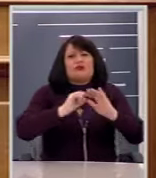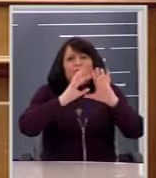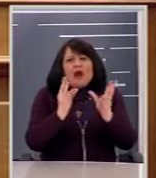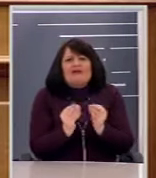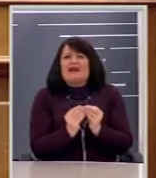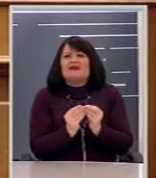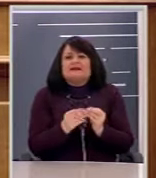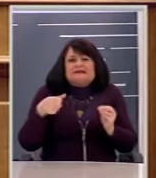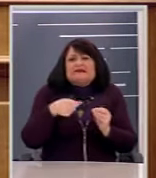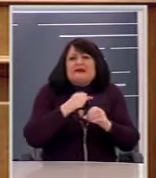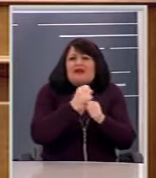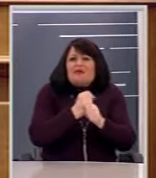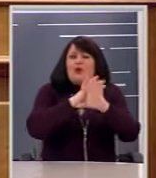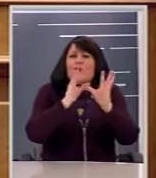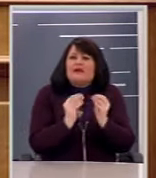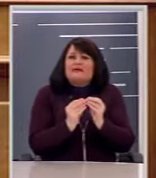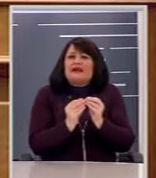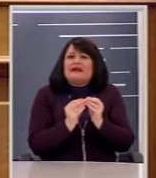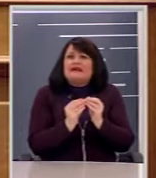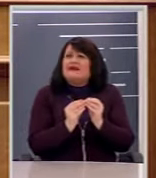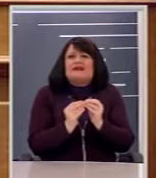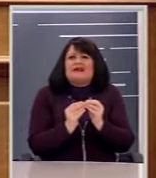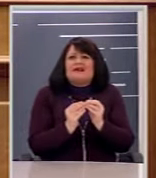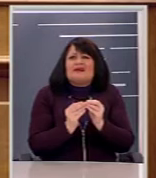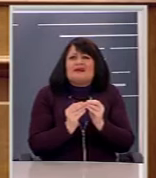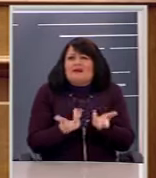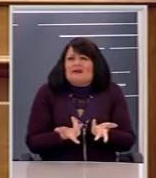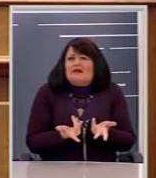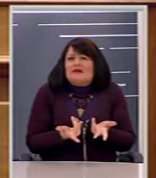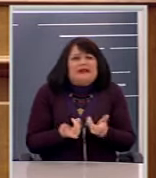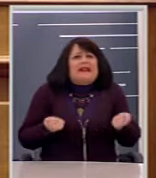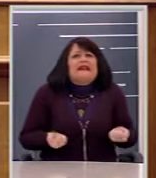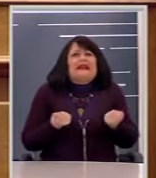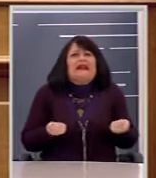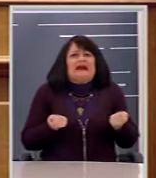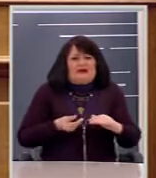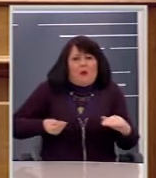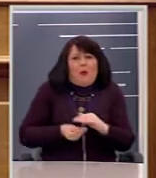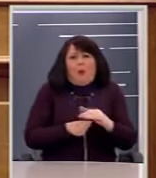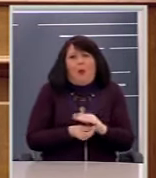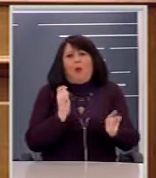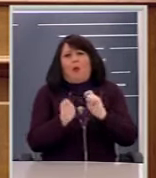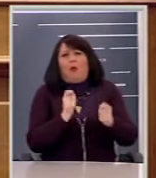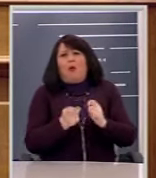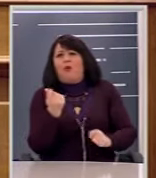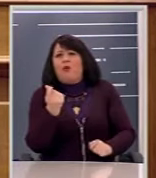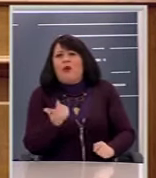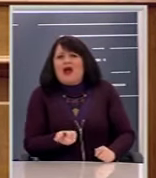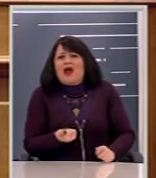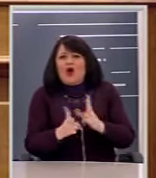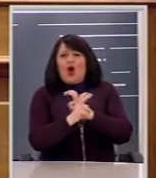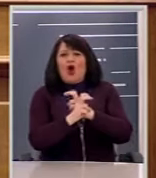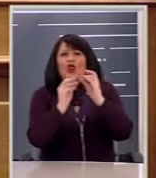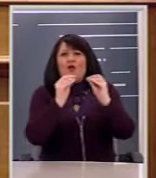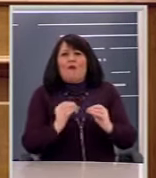κάνανε τις λεγόμενες χρυσές λίστες, τι γινότανε με το όργιο των λεγόμενων ορθοπαιδικών